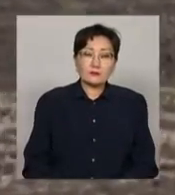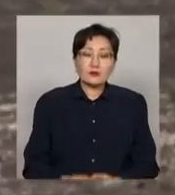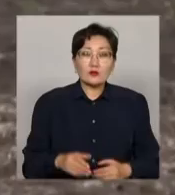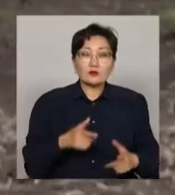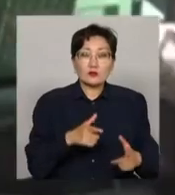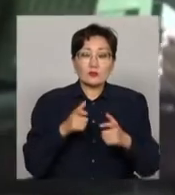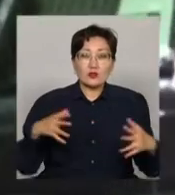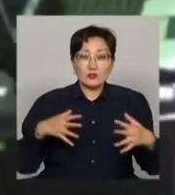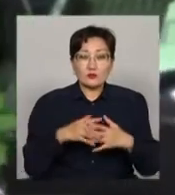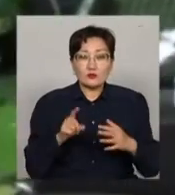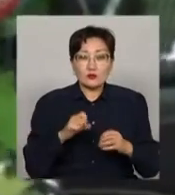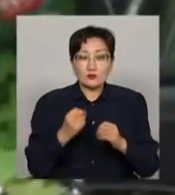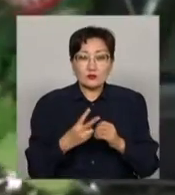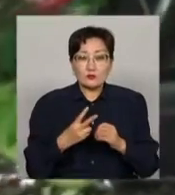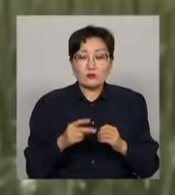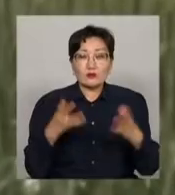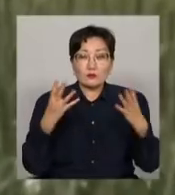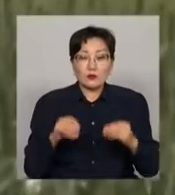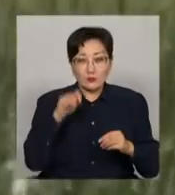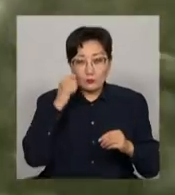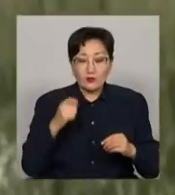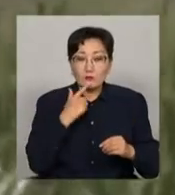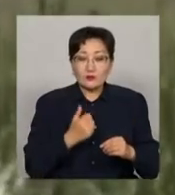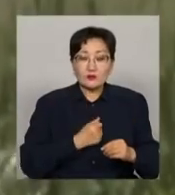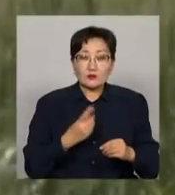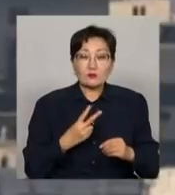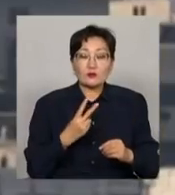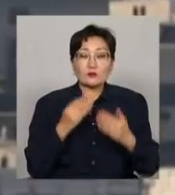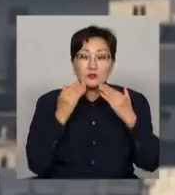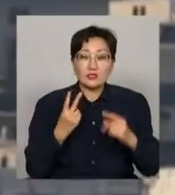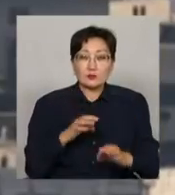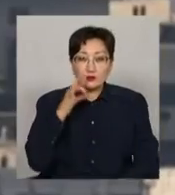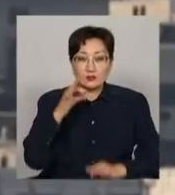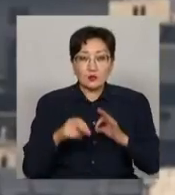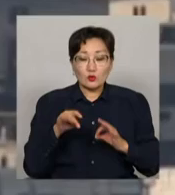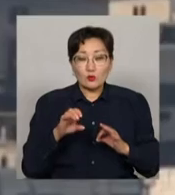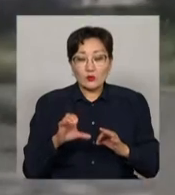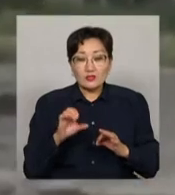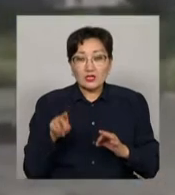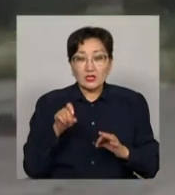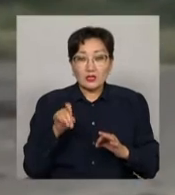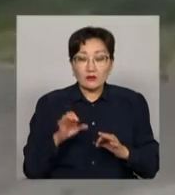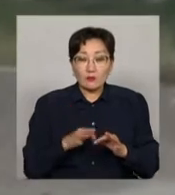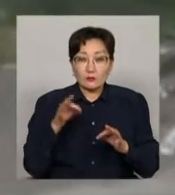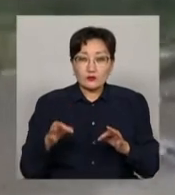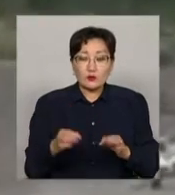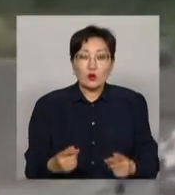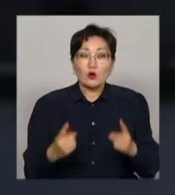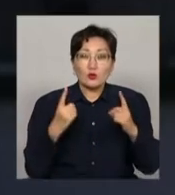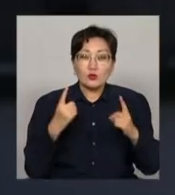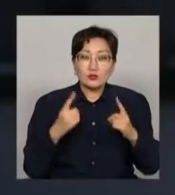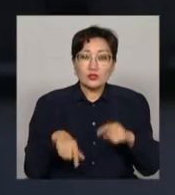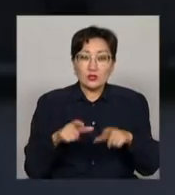Қарулы қақтығыс 112-ші күн. Украина әскері соңғы 2 тәулікте Донбас пен Харьков облыстары аумағында үлкен шығынға